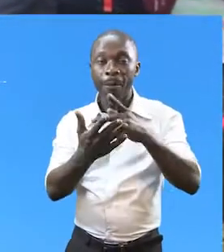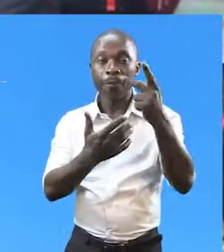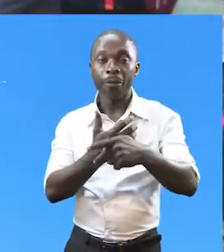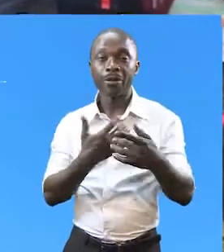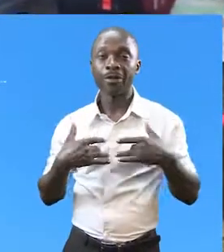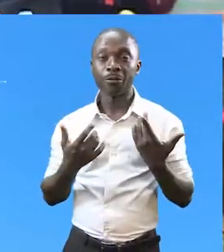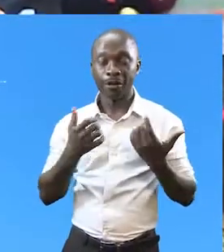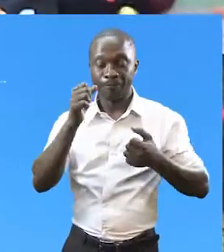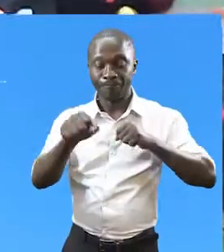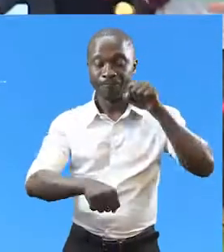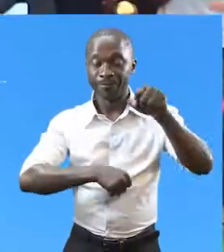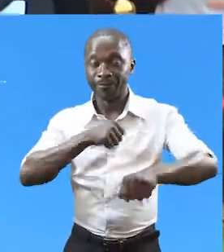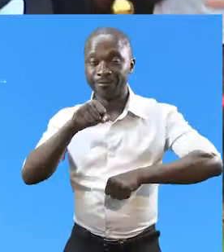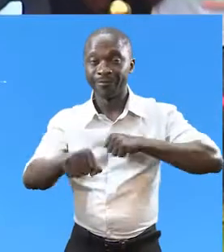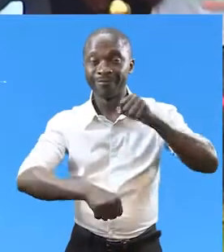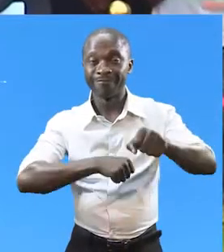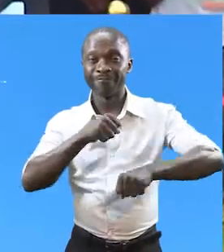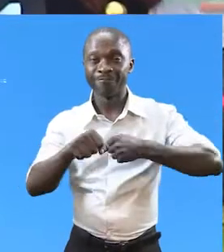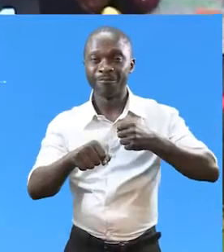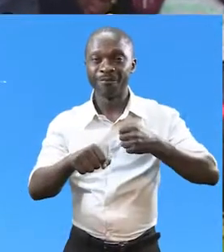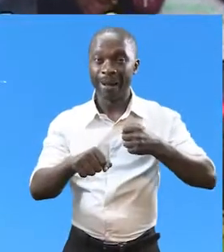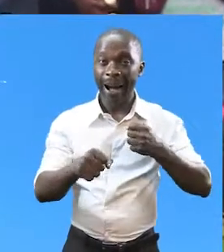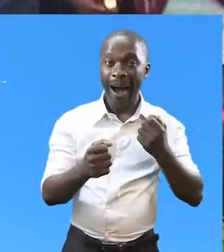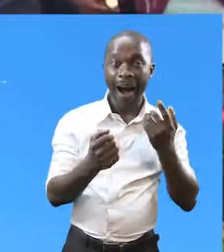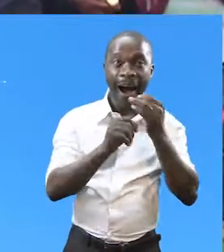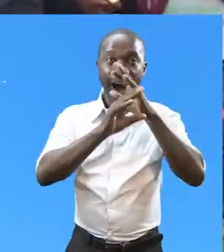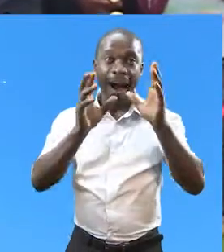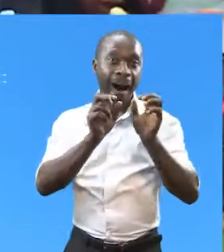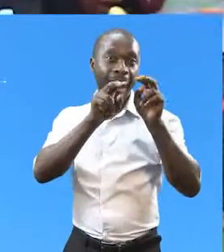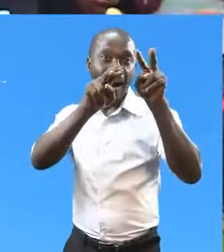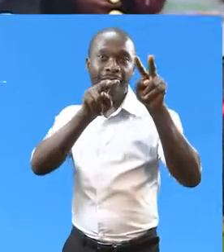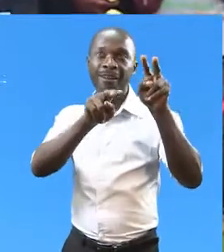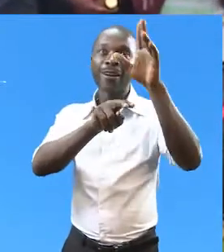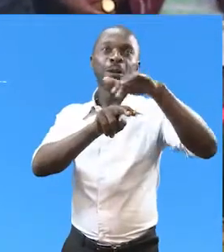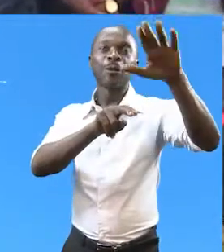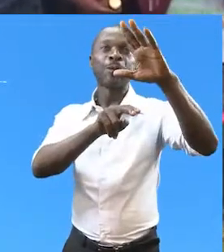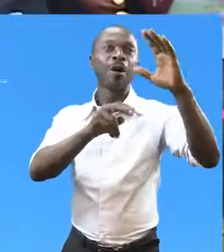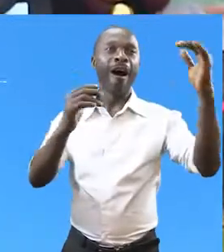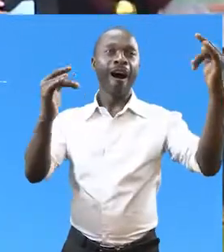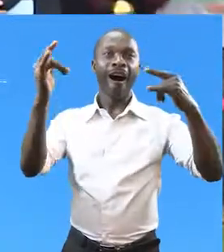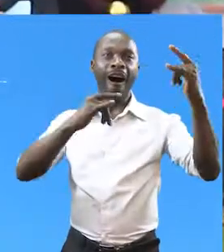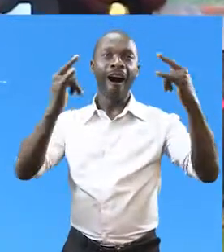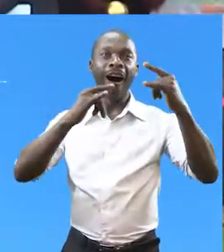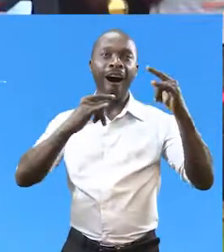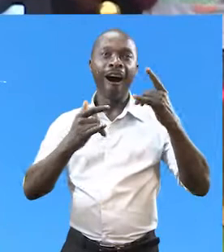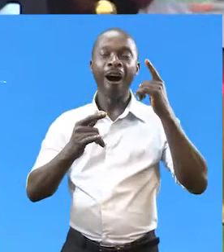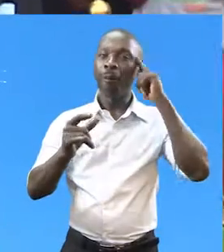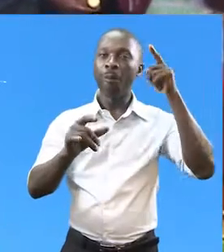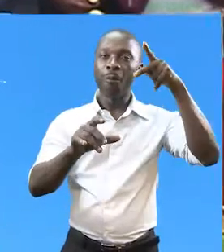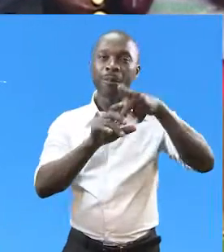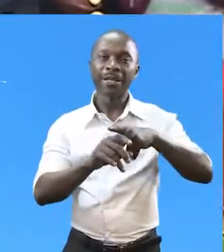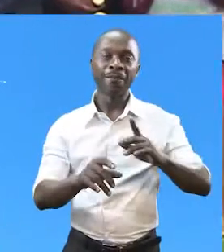un rendez-vous prisé, inscrit en bonne place dans l'agenda de l'Union cycliste